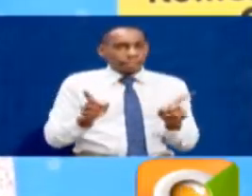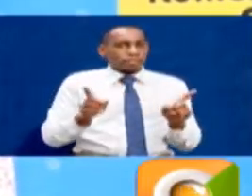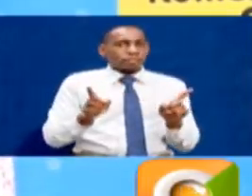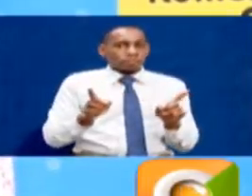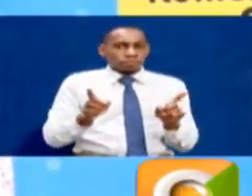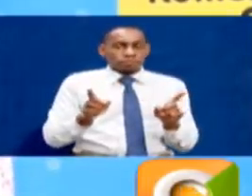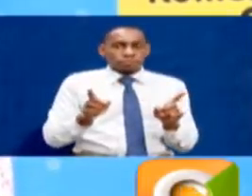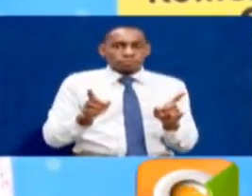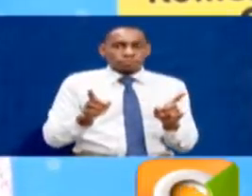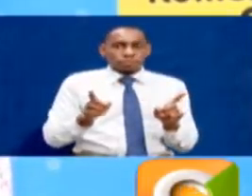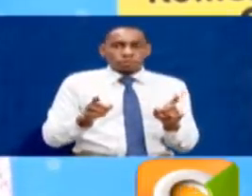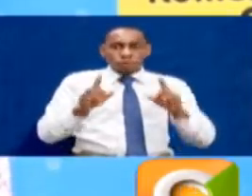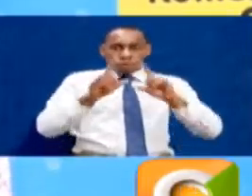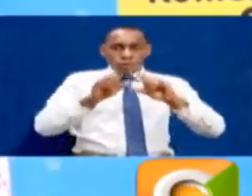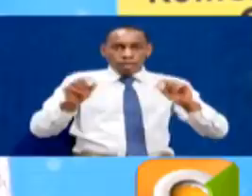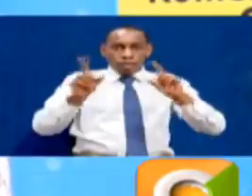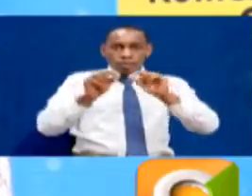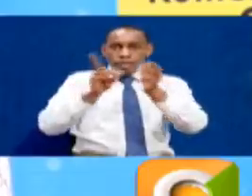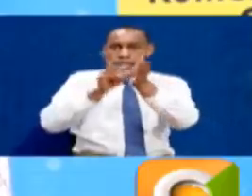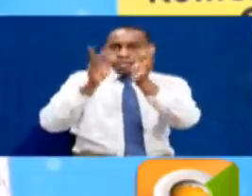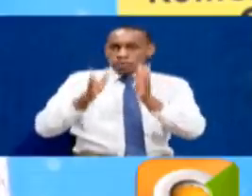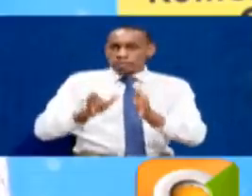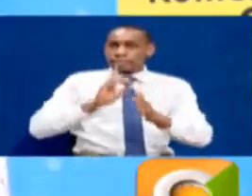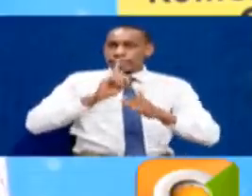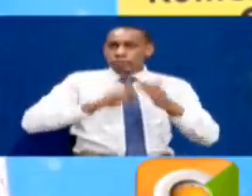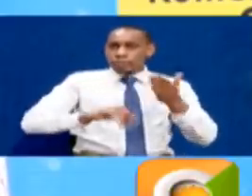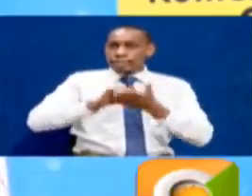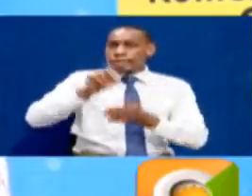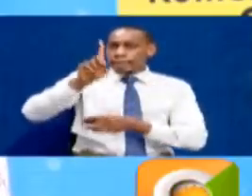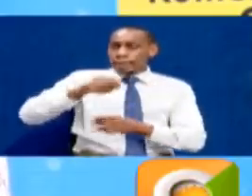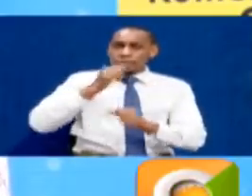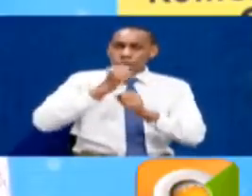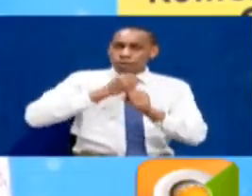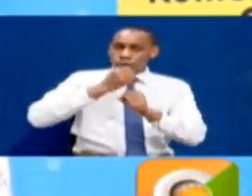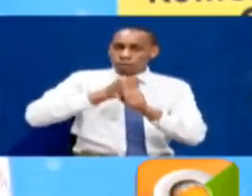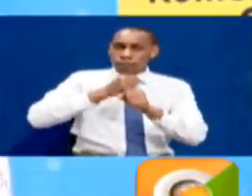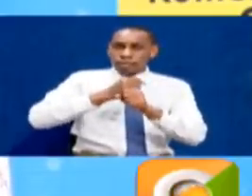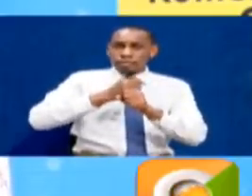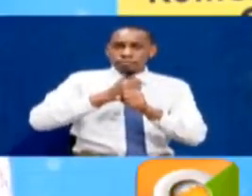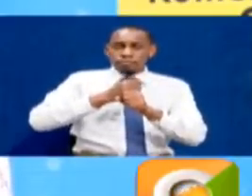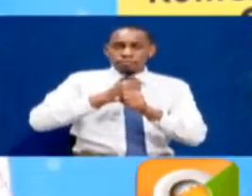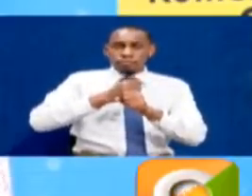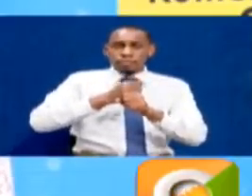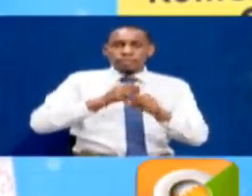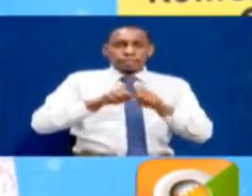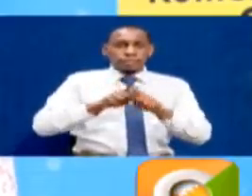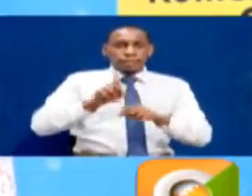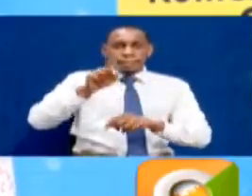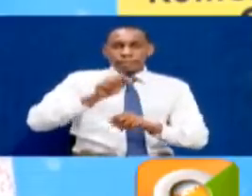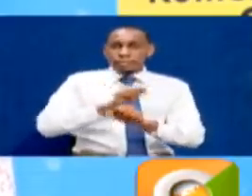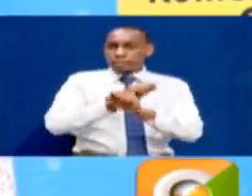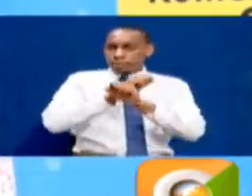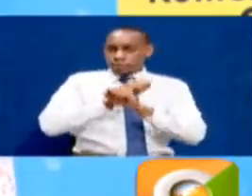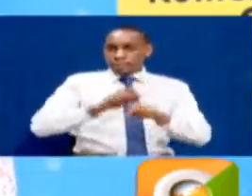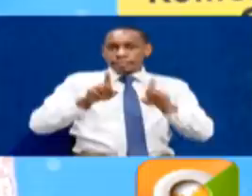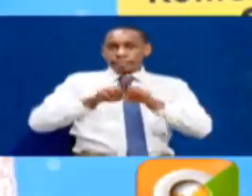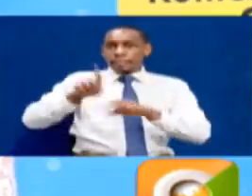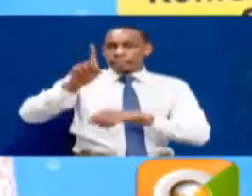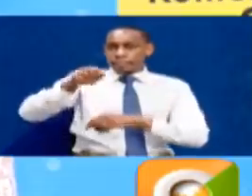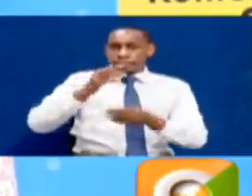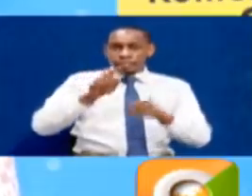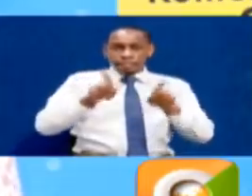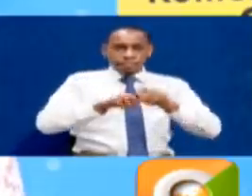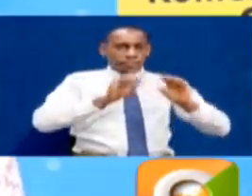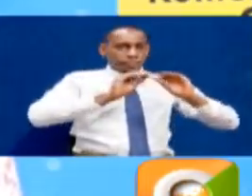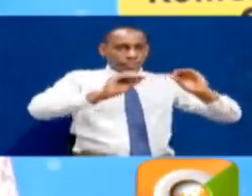lakini vile daktari amesema ni lazima tushughulike sana na kujihathari. Vile vile ni lazima